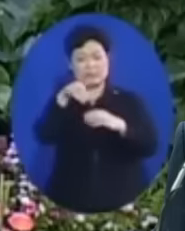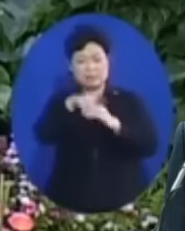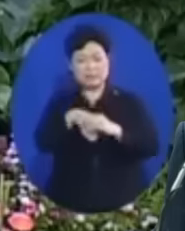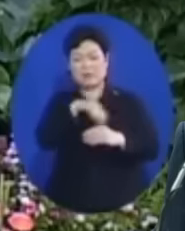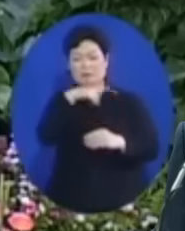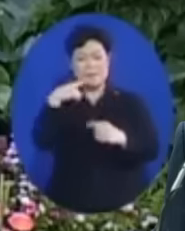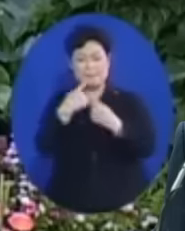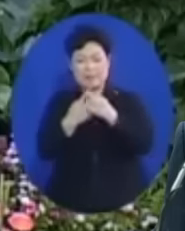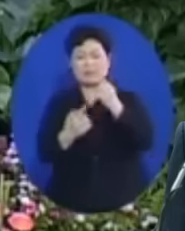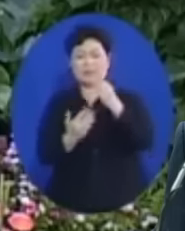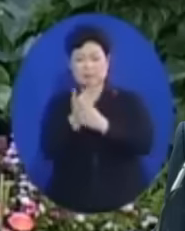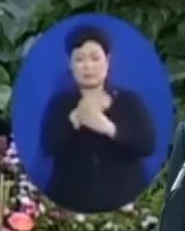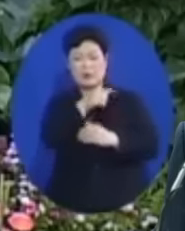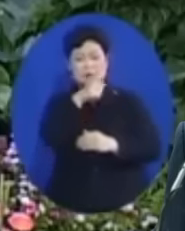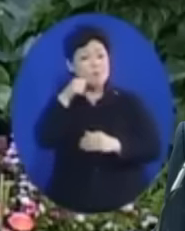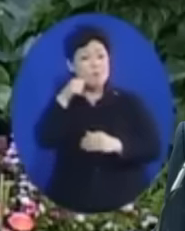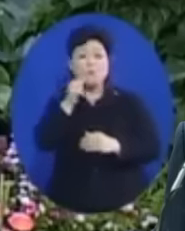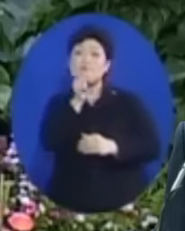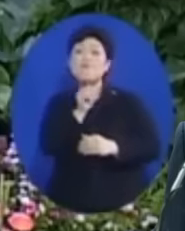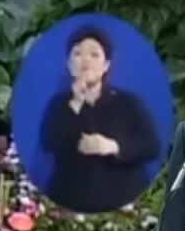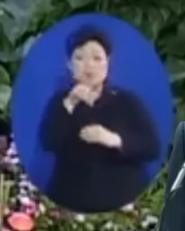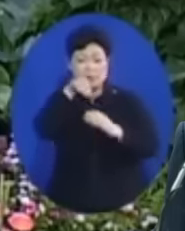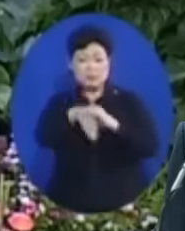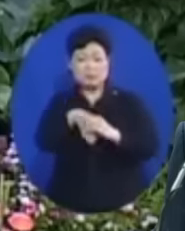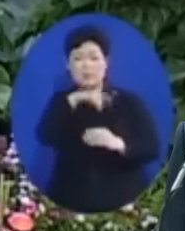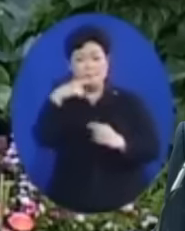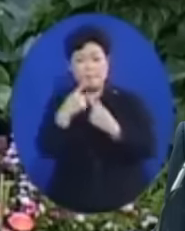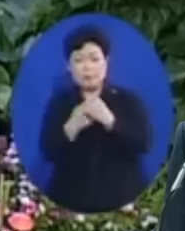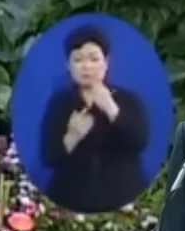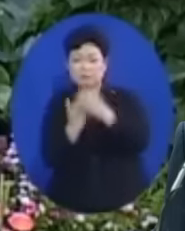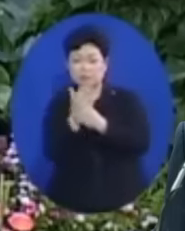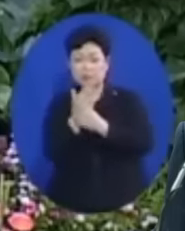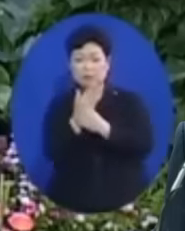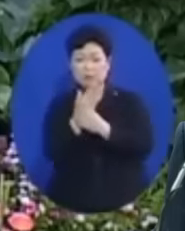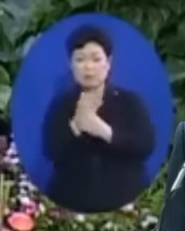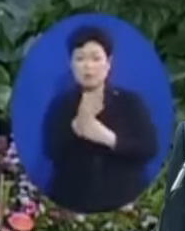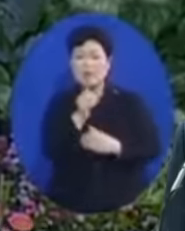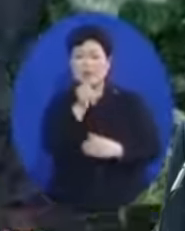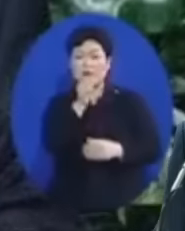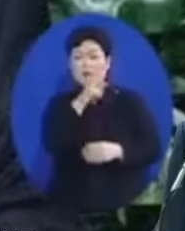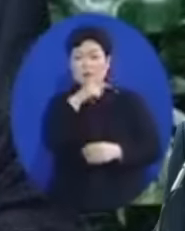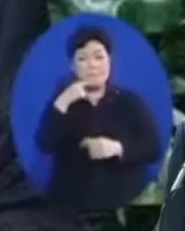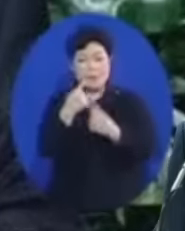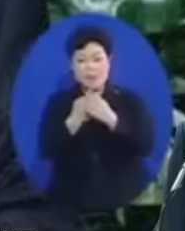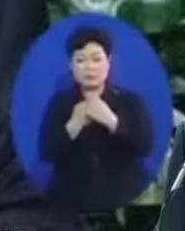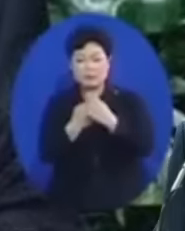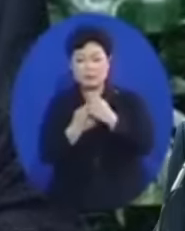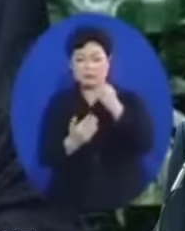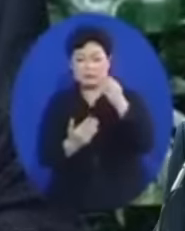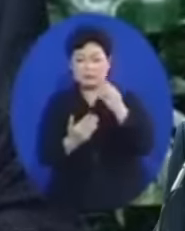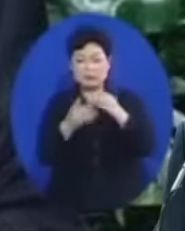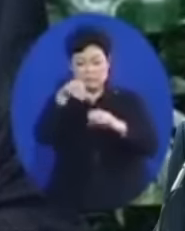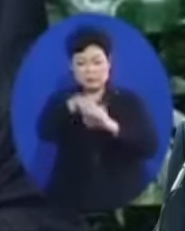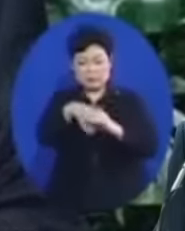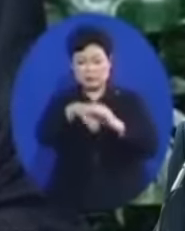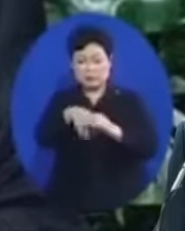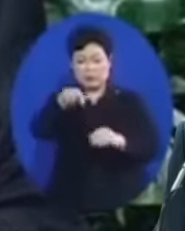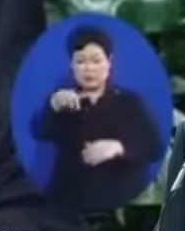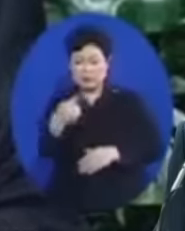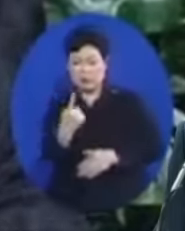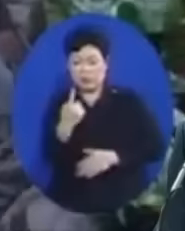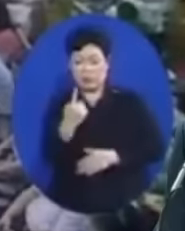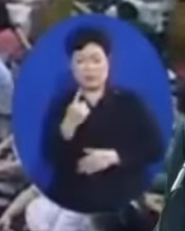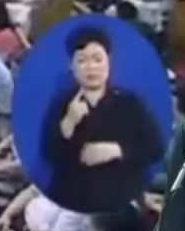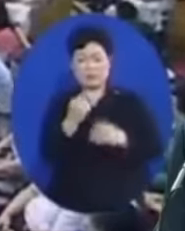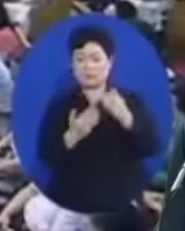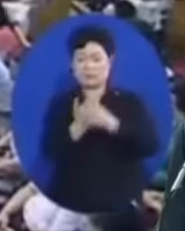콩을 심었는데 팥이 나고 팥을 심었는데 조가 났다 그런 말은 있을 수가 없는 것입니다 창세기